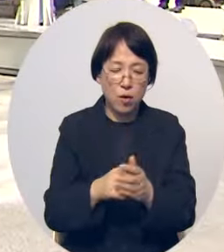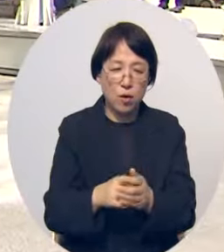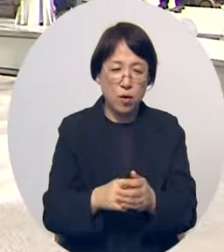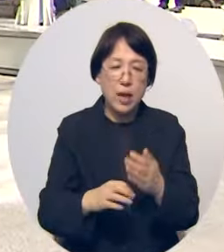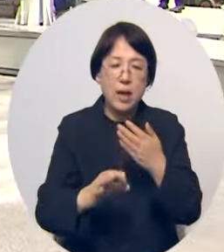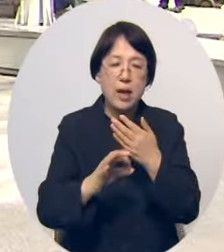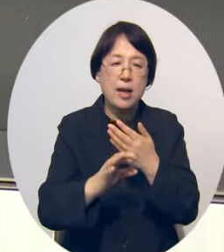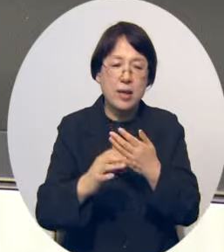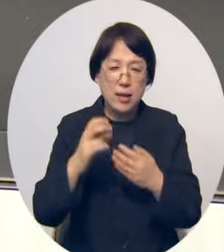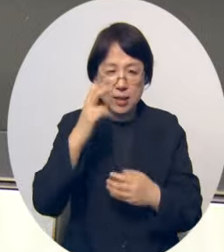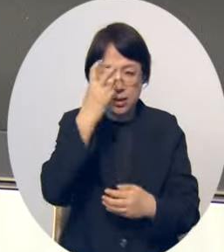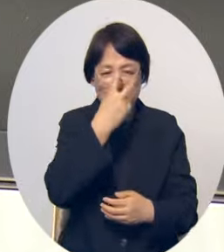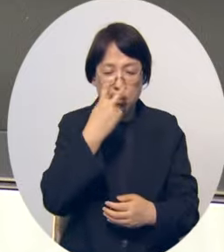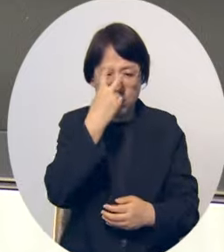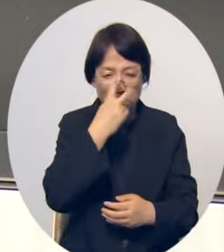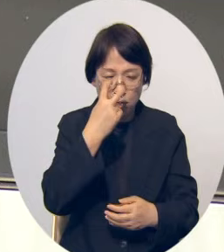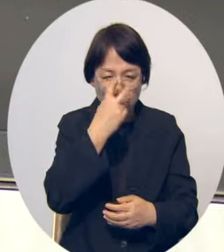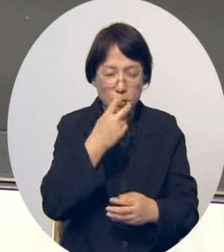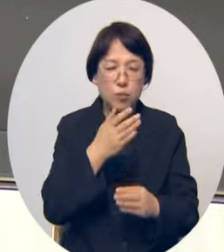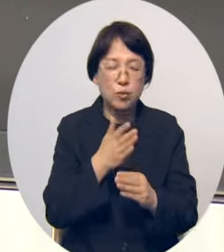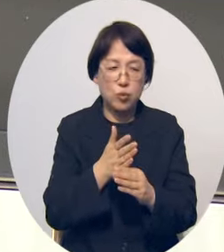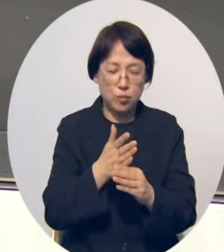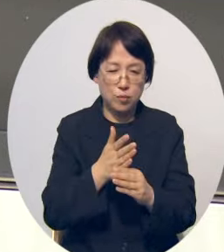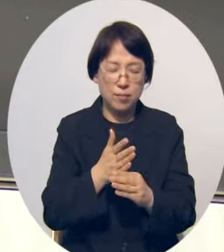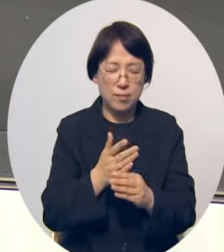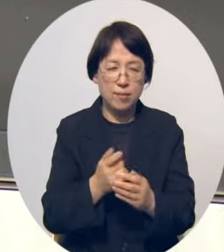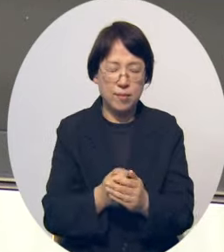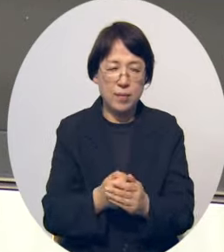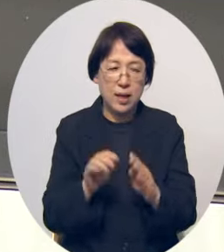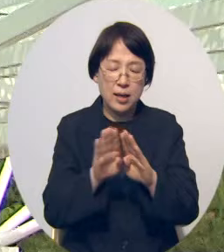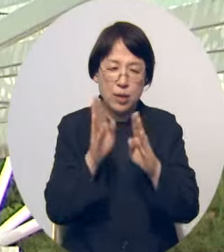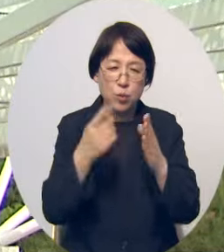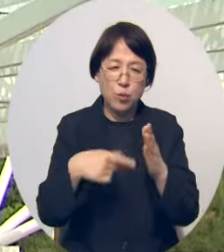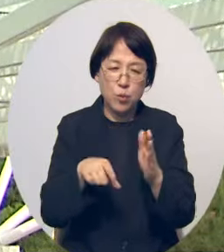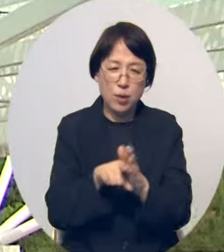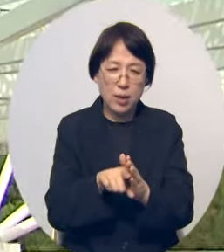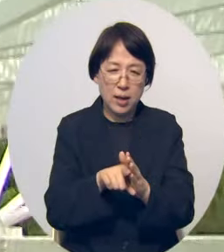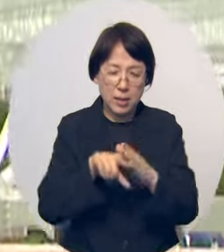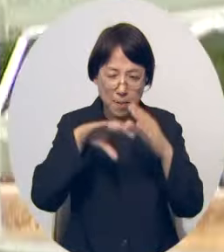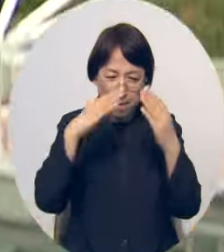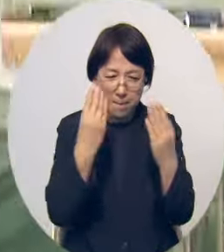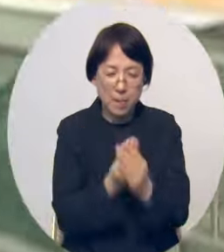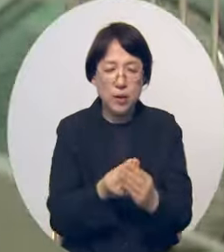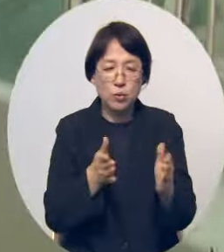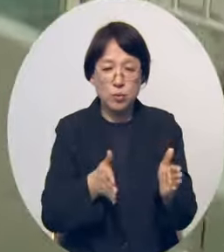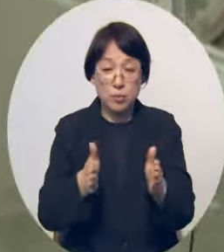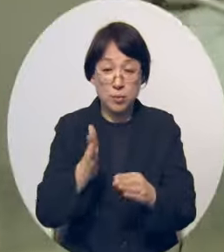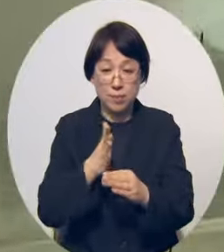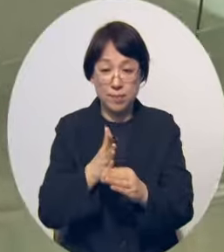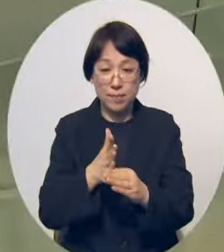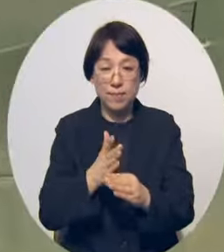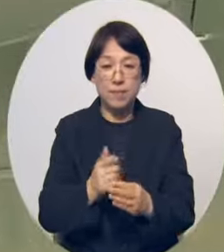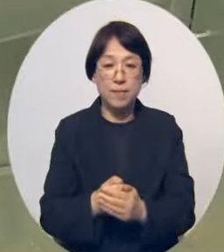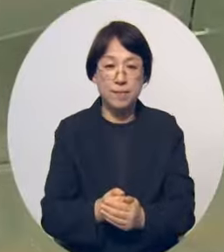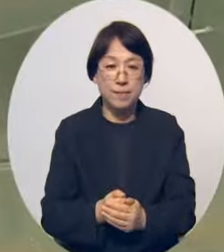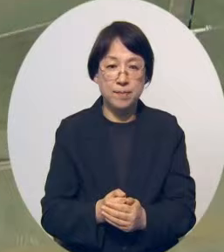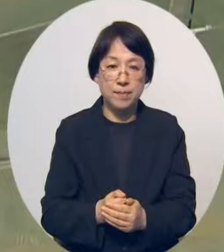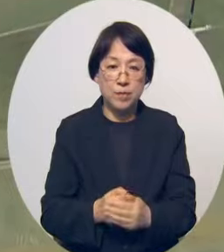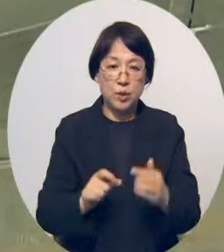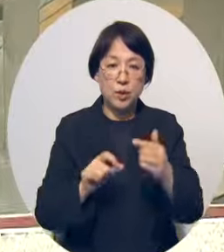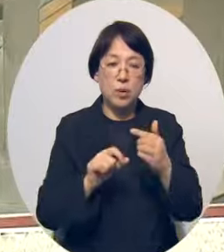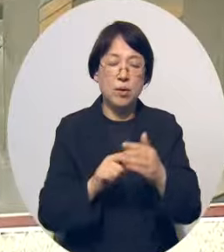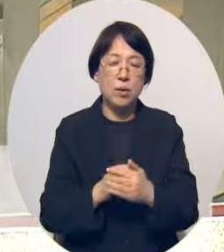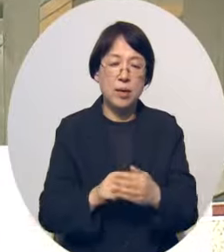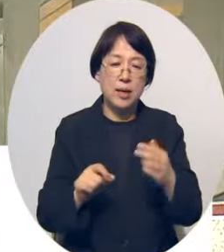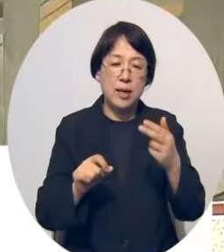이용자 사전 점검을 거쳐 시설 보강공사 등 개통을 위한 만반의 준비를 갖추고 있습니다. 지난 3월 가장